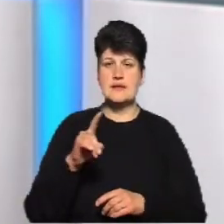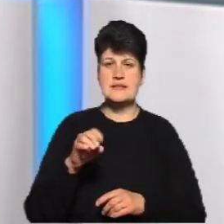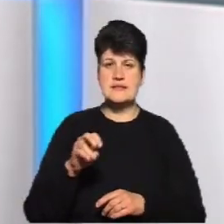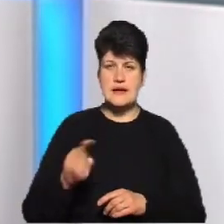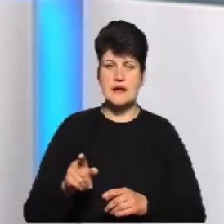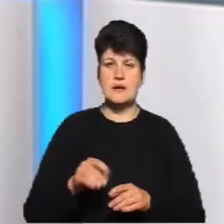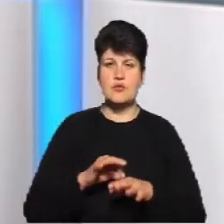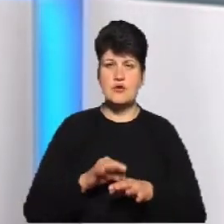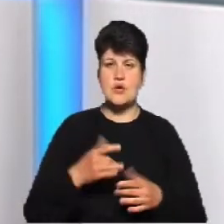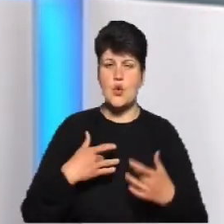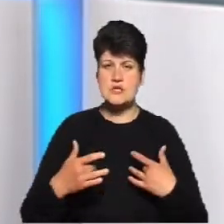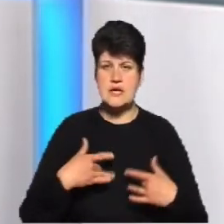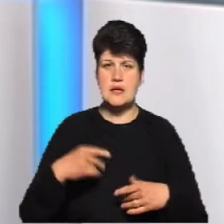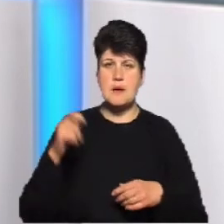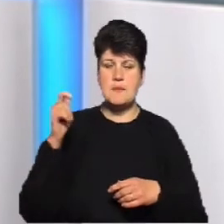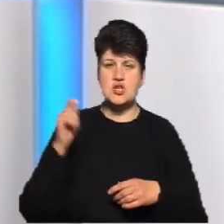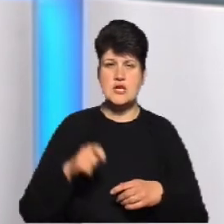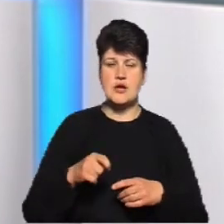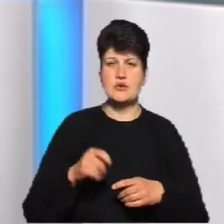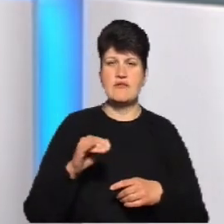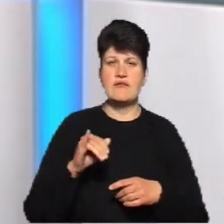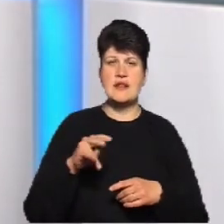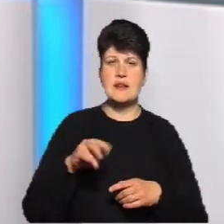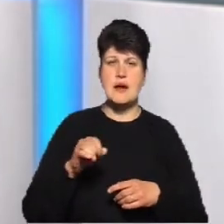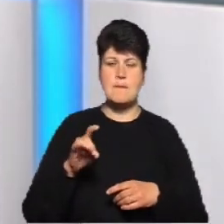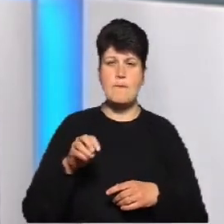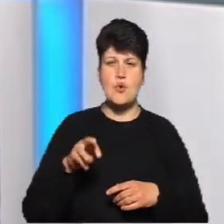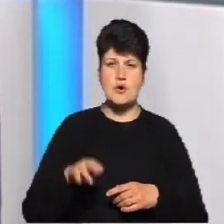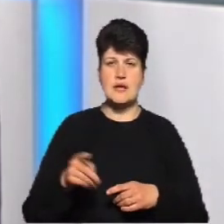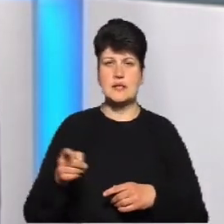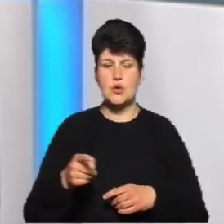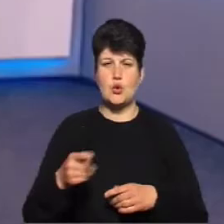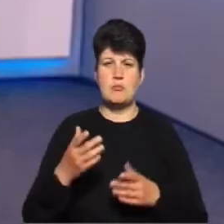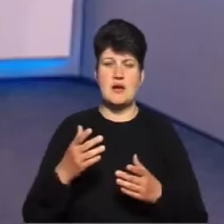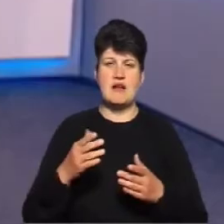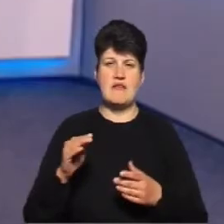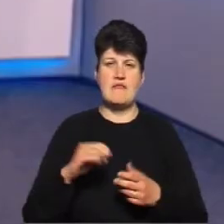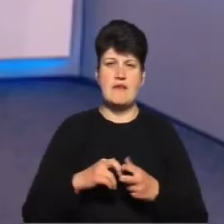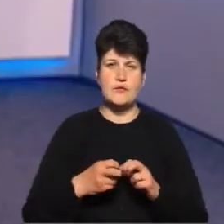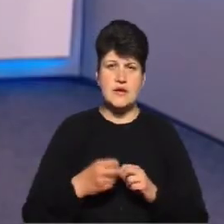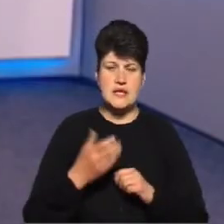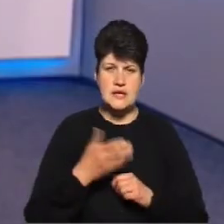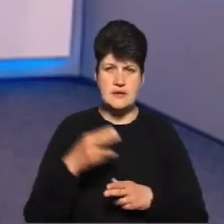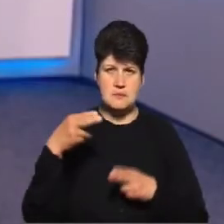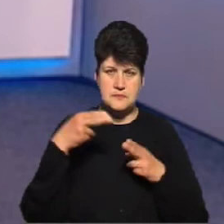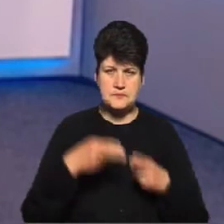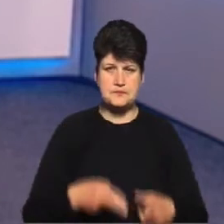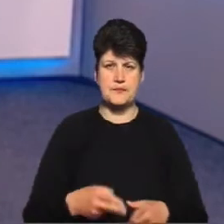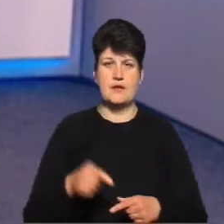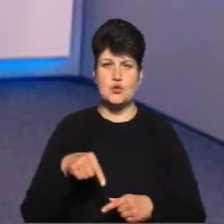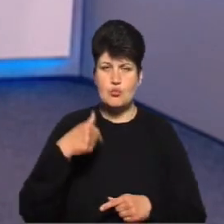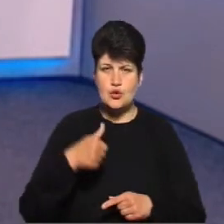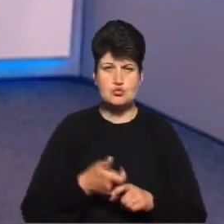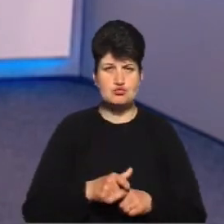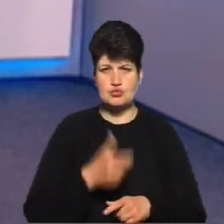концерти, приїжджають філармонії Тернопільська, Франківська. І цього року у нас дуже гарна подія